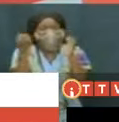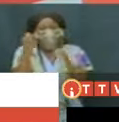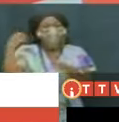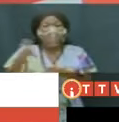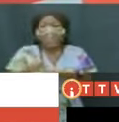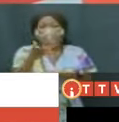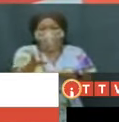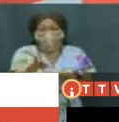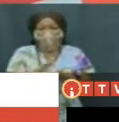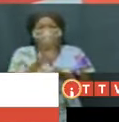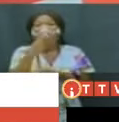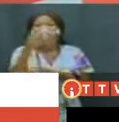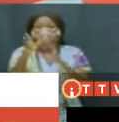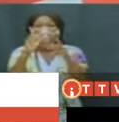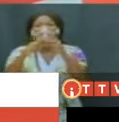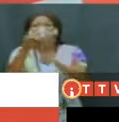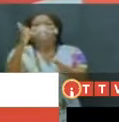tikufunireni zabwino zonse